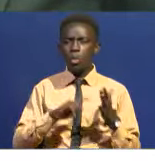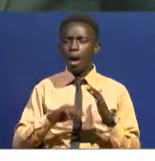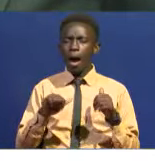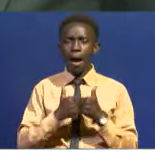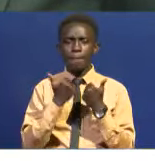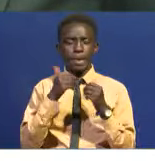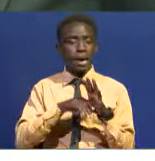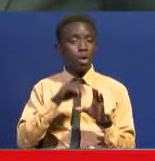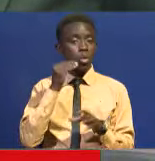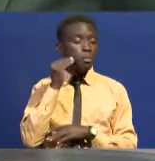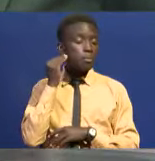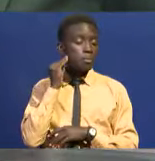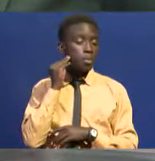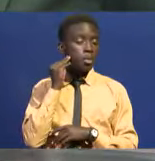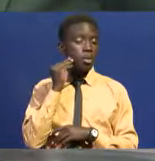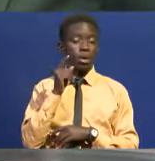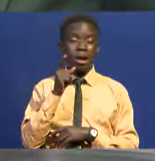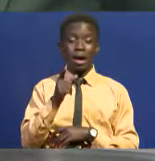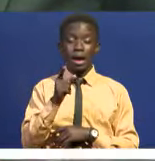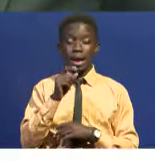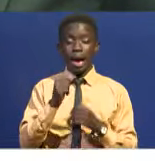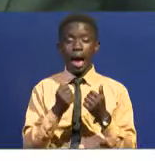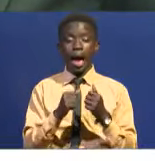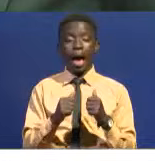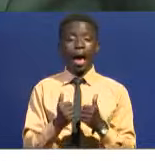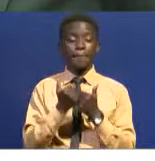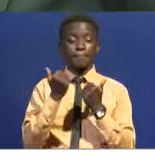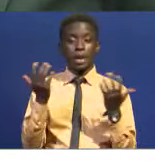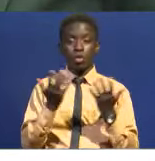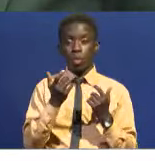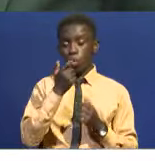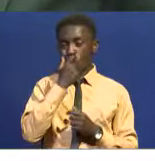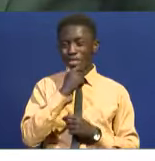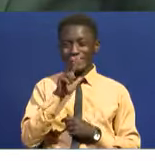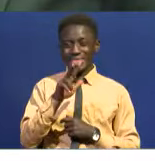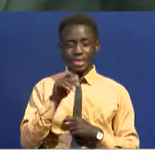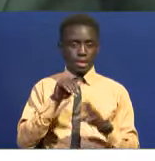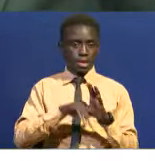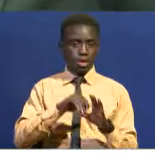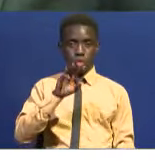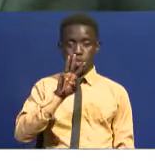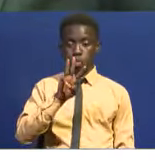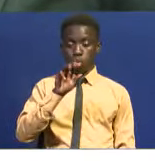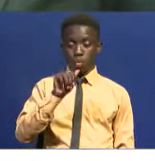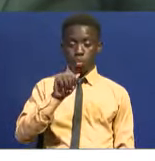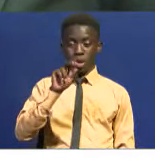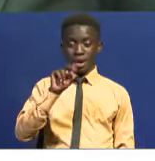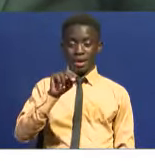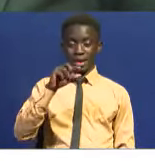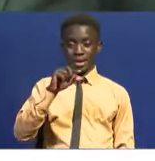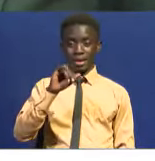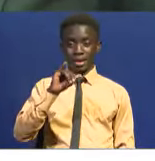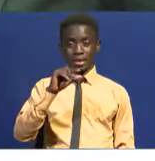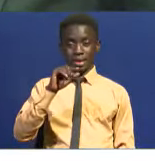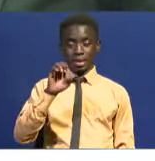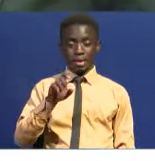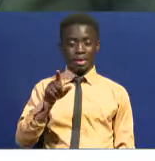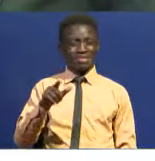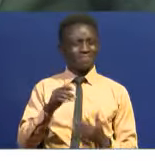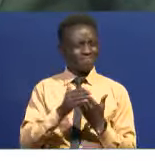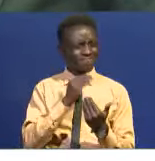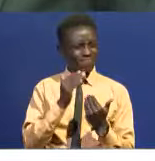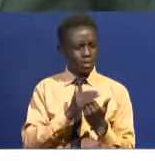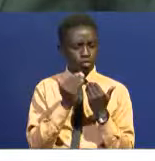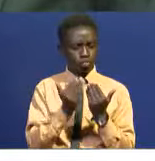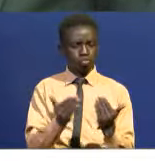hayo yaliyohudumu kwa miaka mitatu katika eneo la Wangigi na ambayo yamekuwa yakiwatunza watoto 10. Haya yanajiri